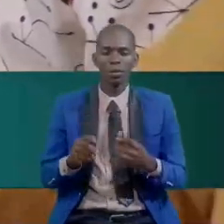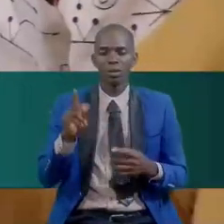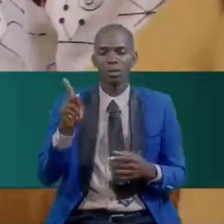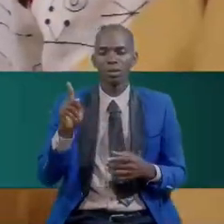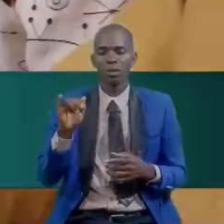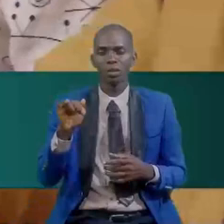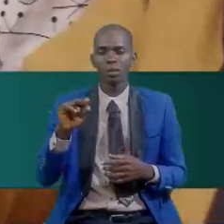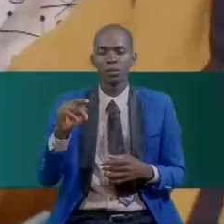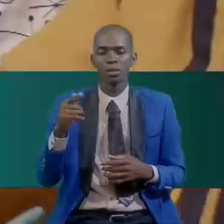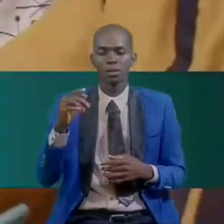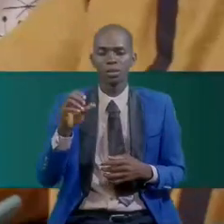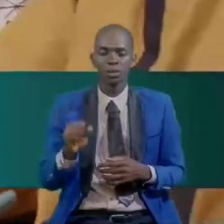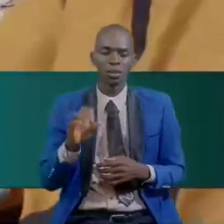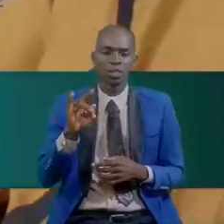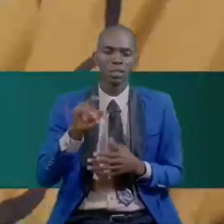21.